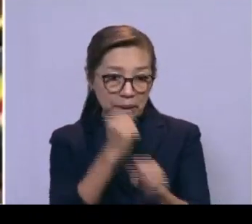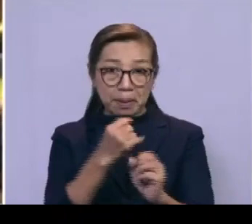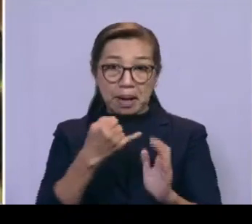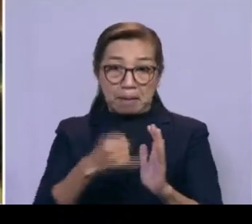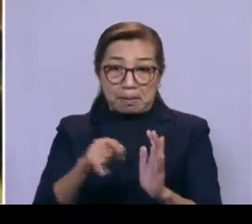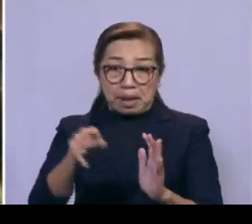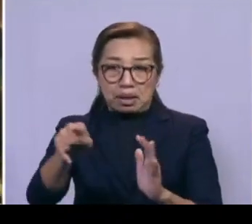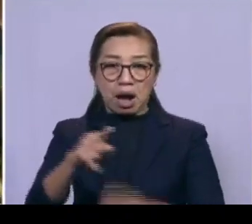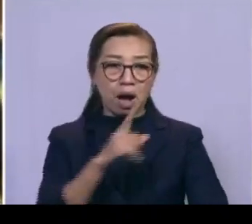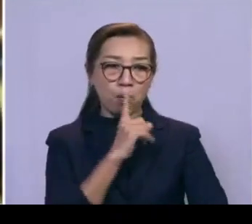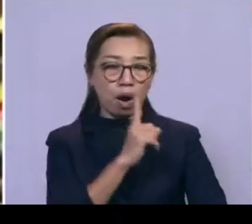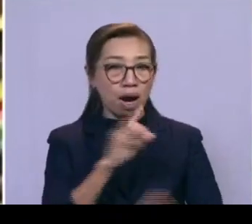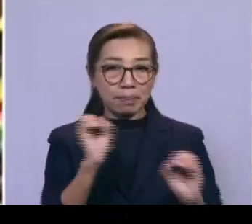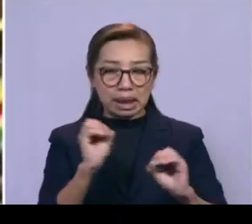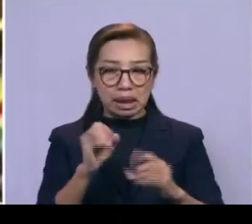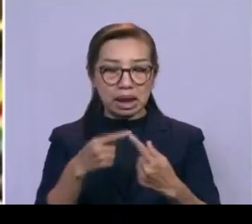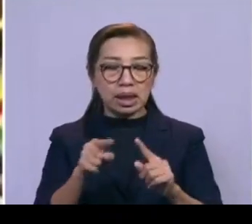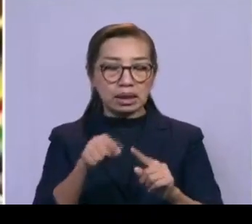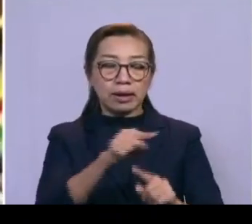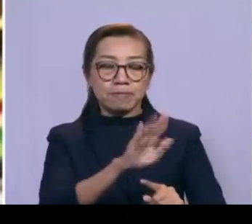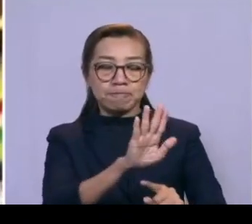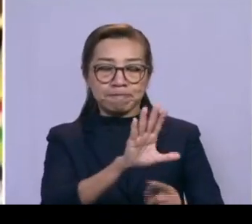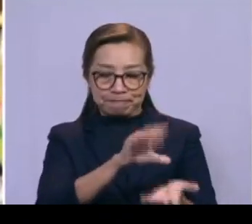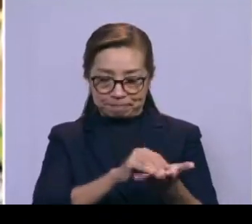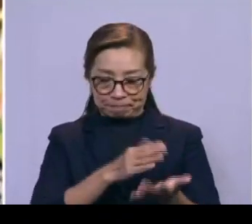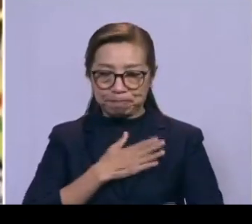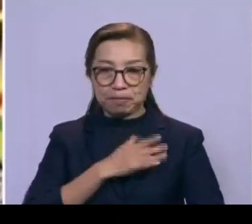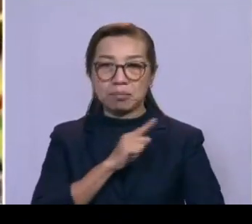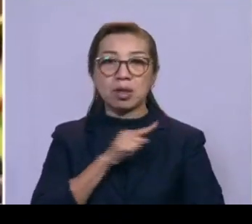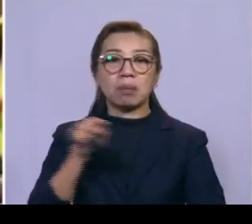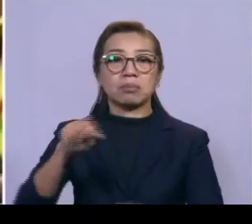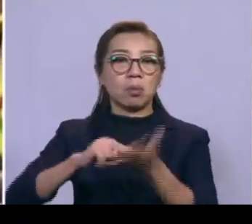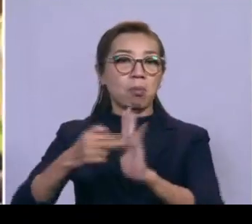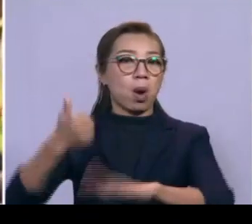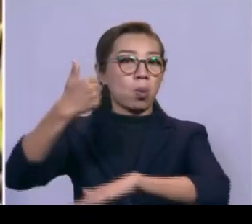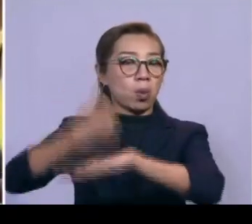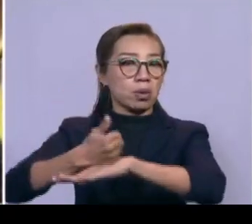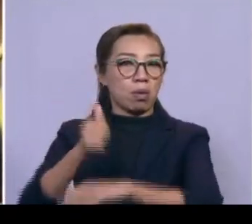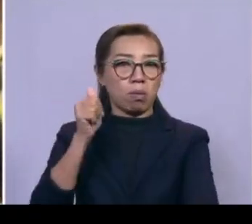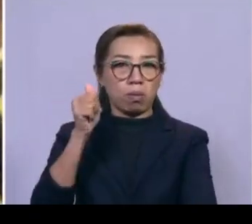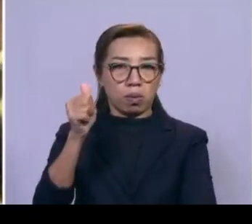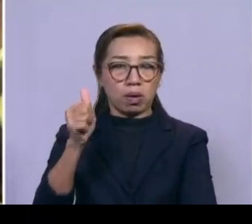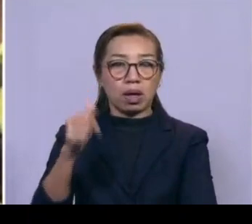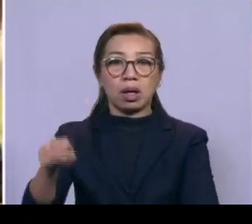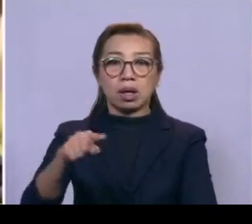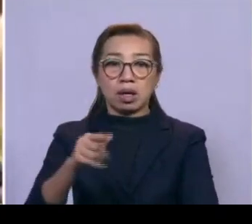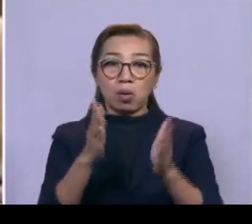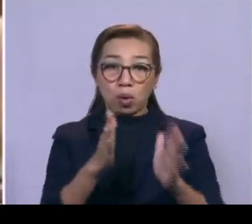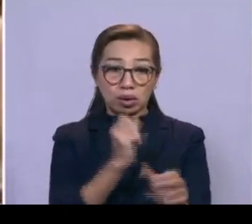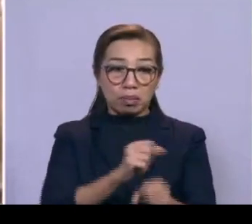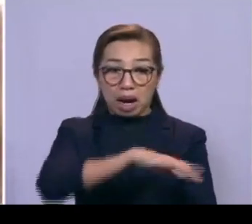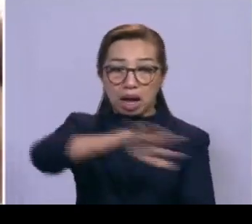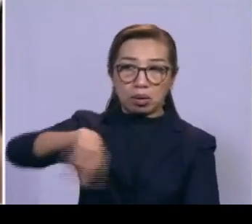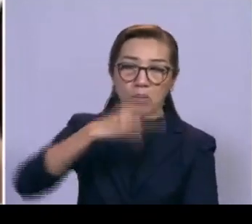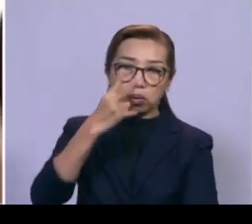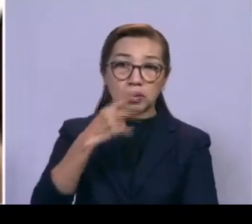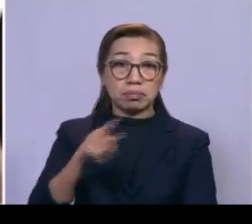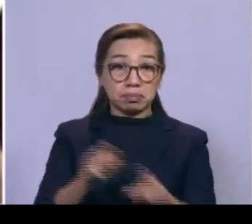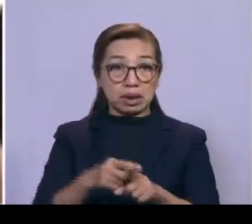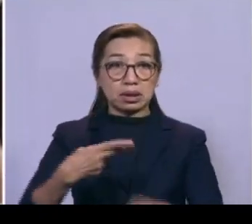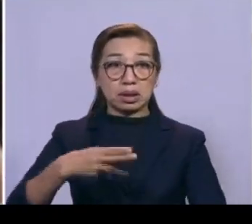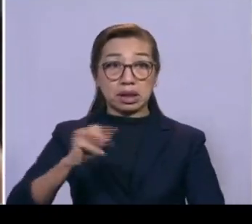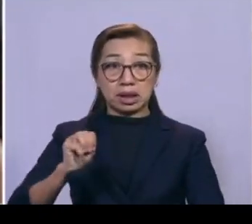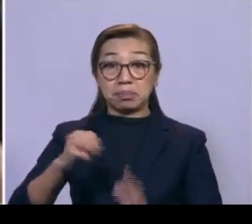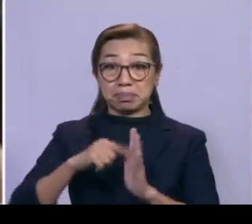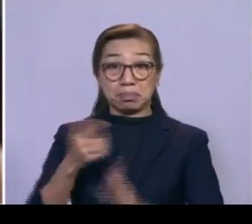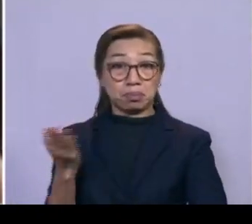หนิให้เสียน้ำใจแต่แบกรับไว้เองนี่คือผู้บังคับบัญชาที่สุดยอดและผู้ใต้บังคับบัญชาอย่างคุณหิมาลั